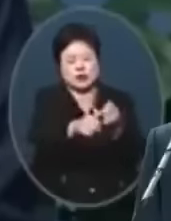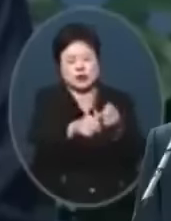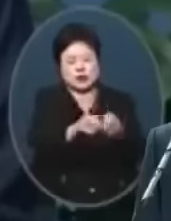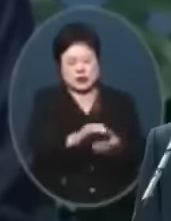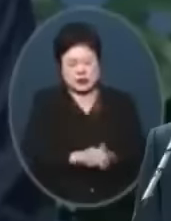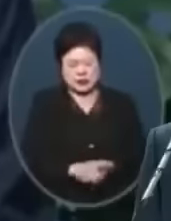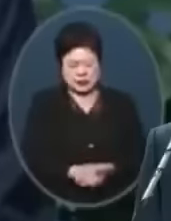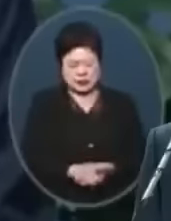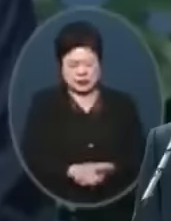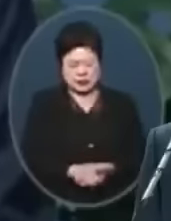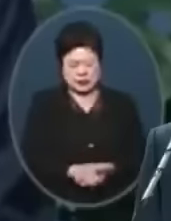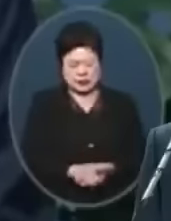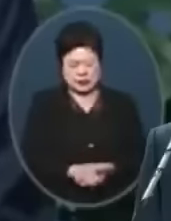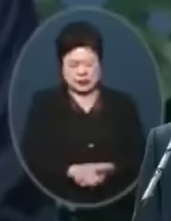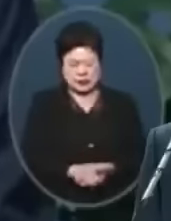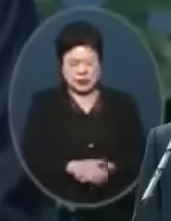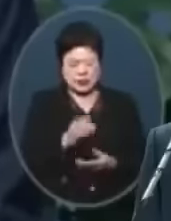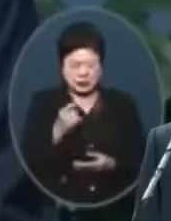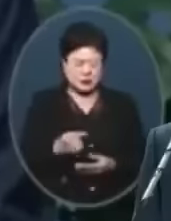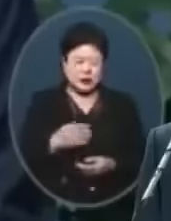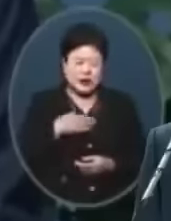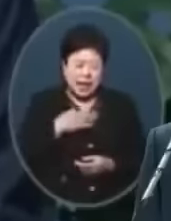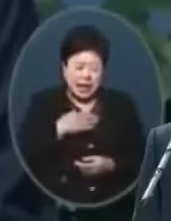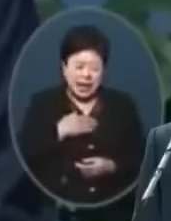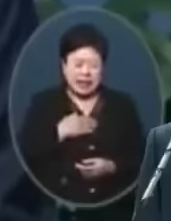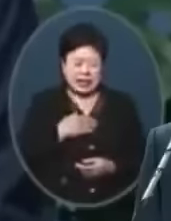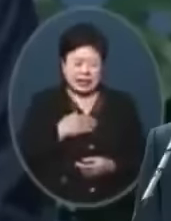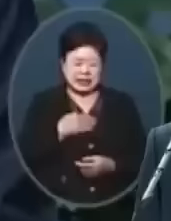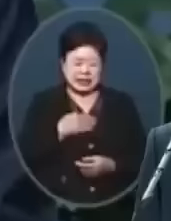라헬을 좋아했던지 외삼촌